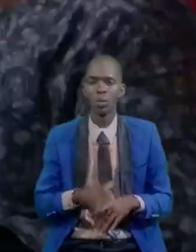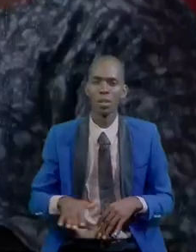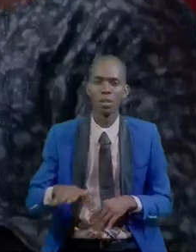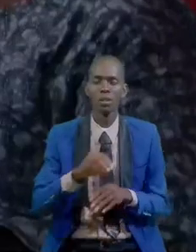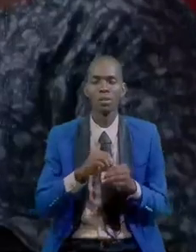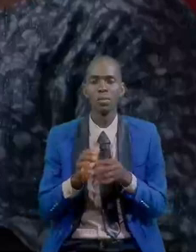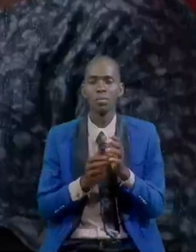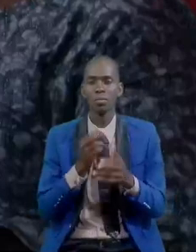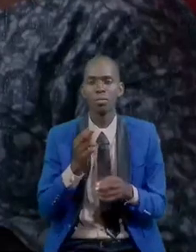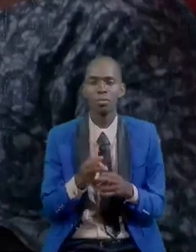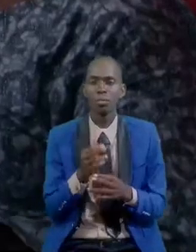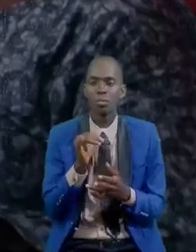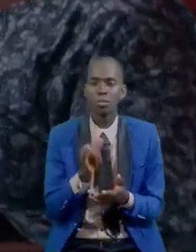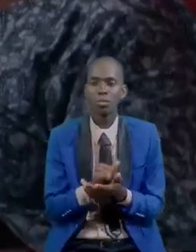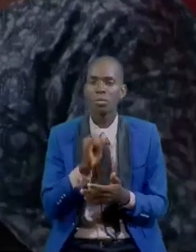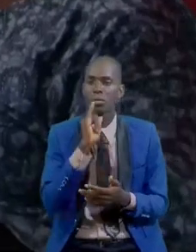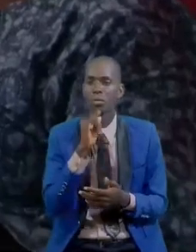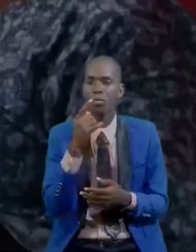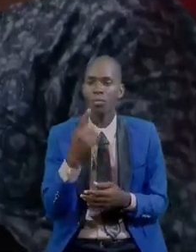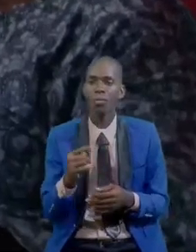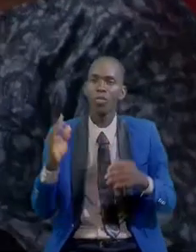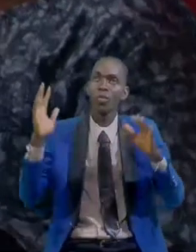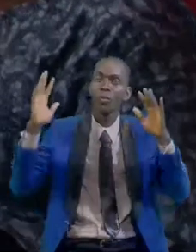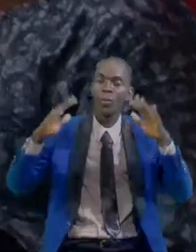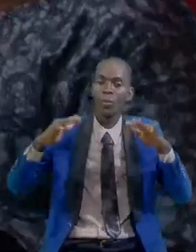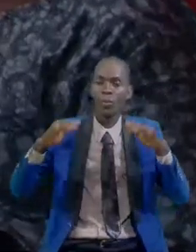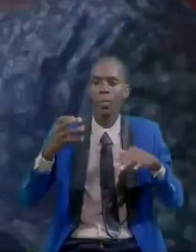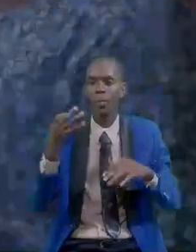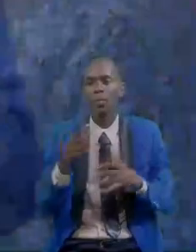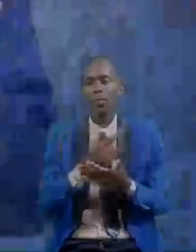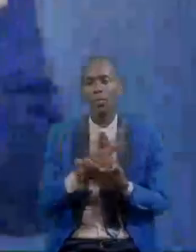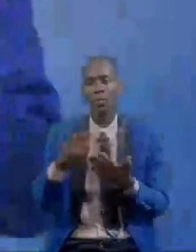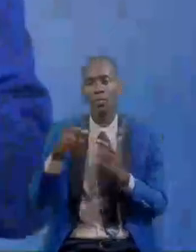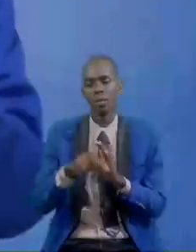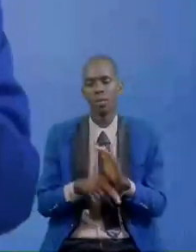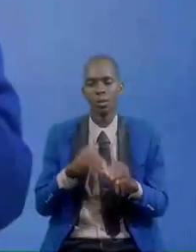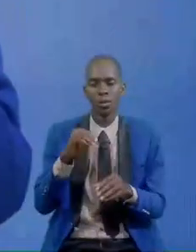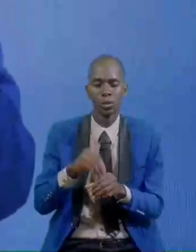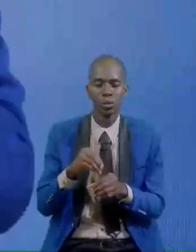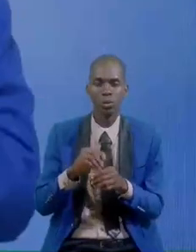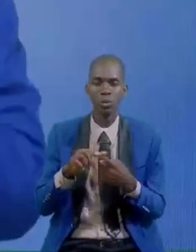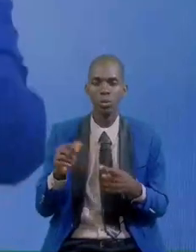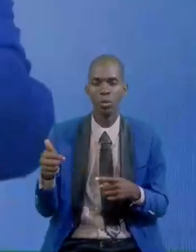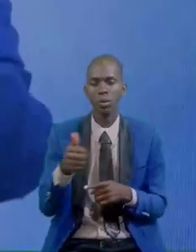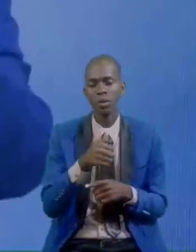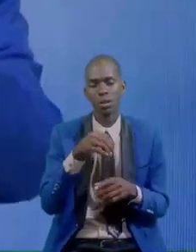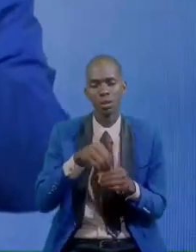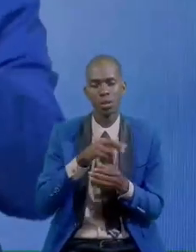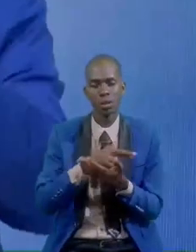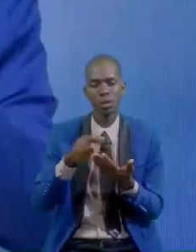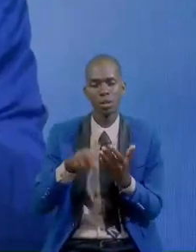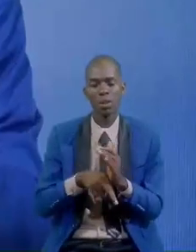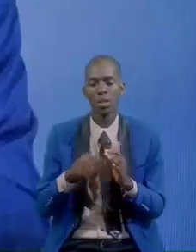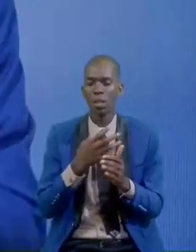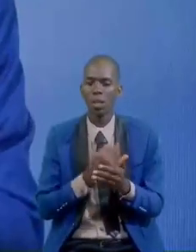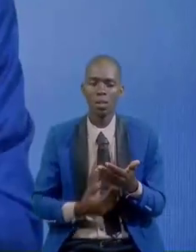pays, ça c'est la pluie de justice. Semer selon la justice, moissonner selon la